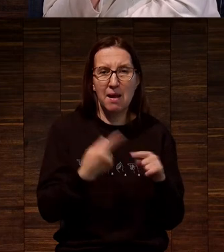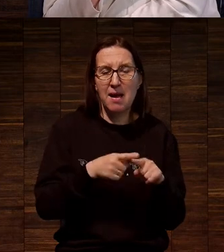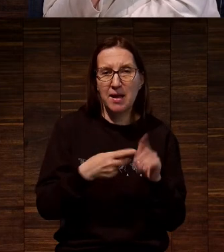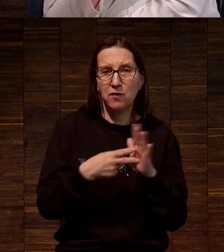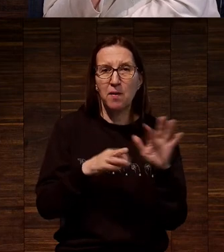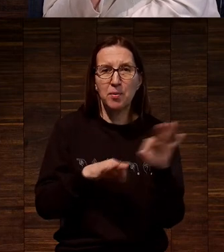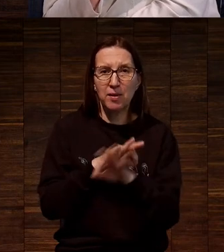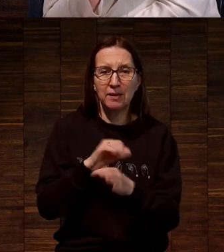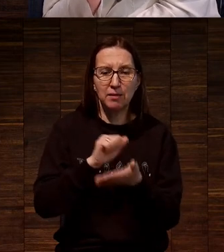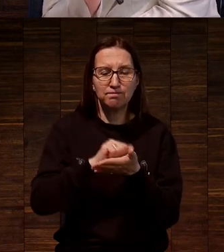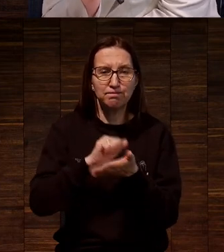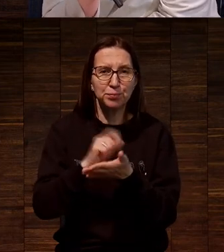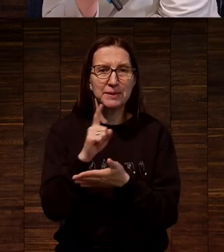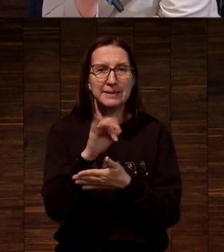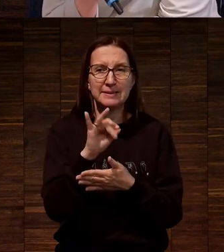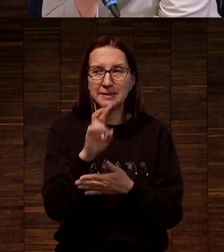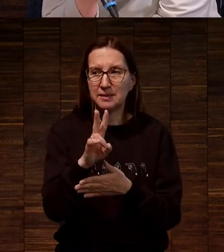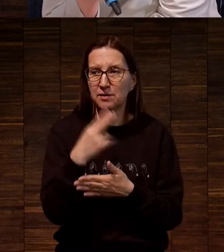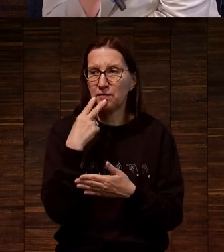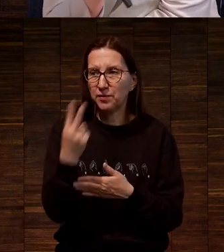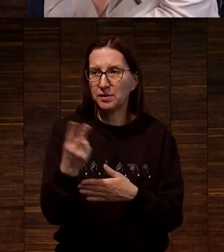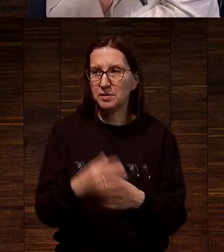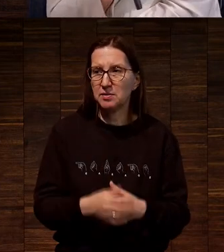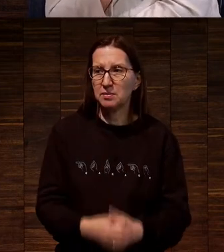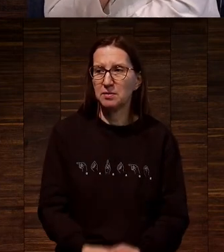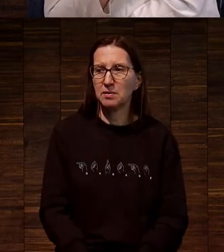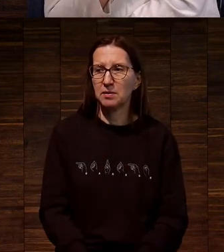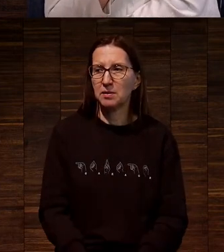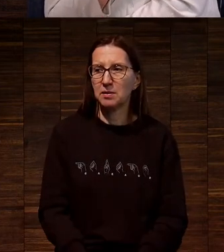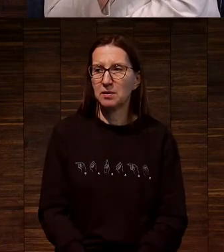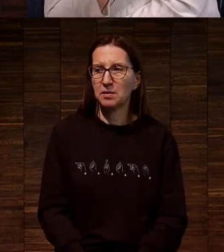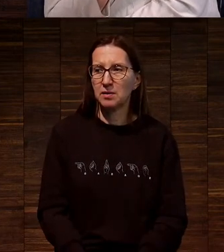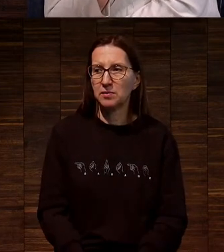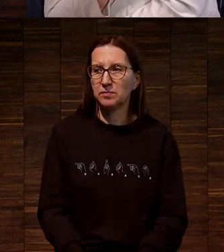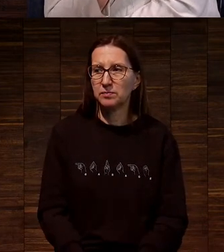проекта напечатал зин. Вот вы видите его здесь.